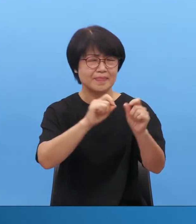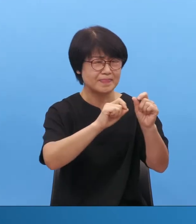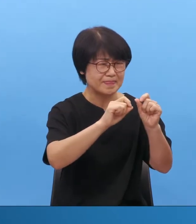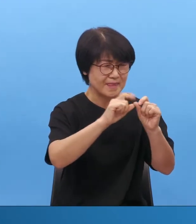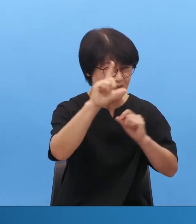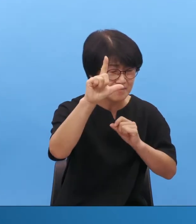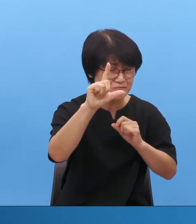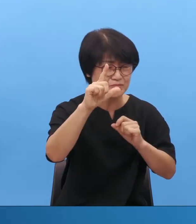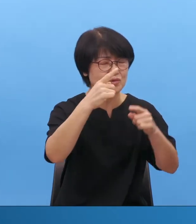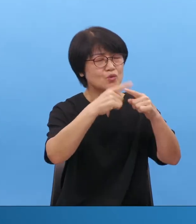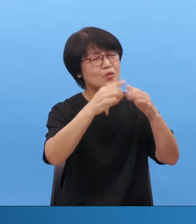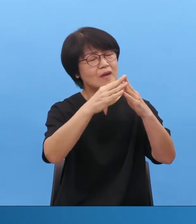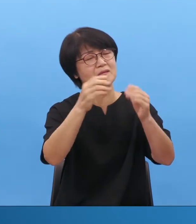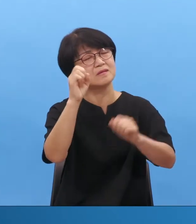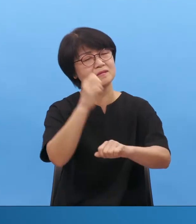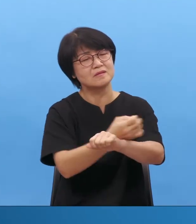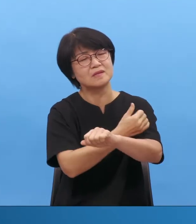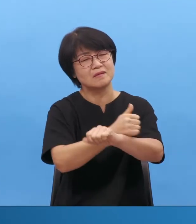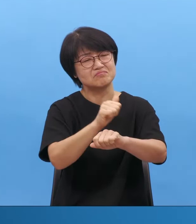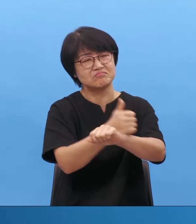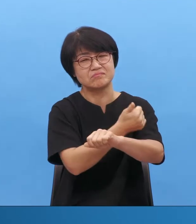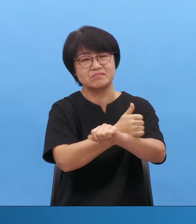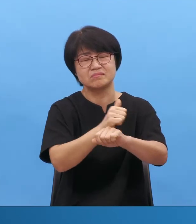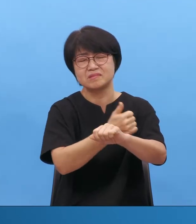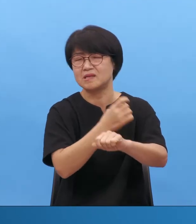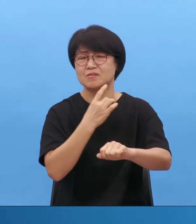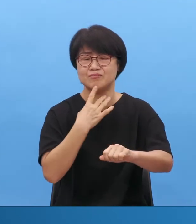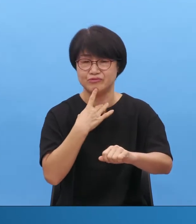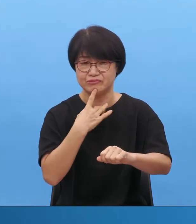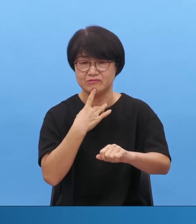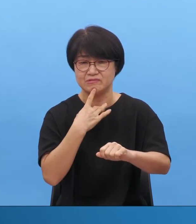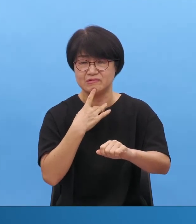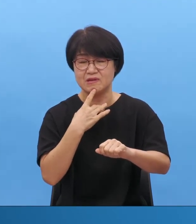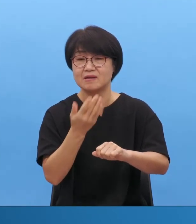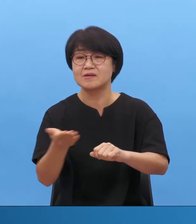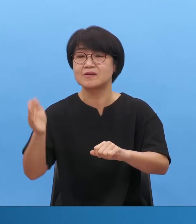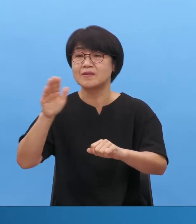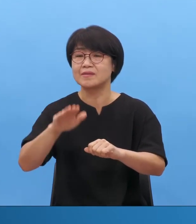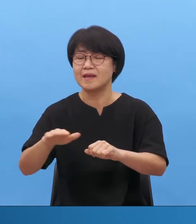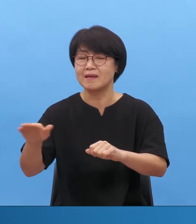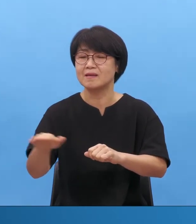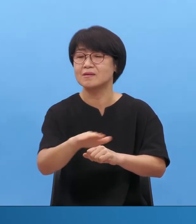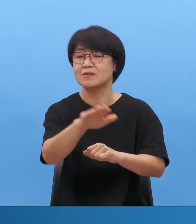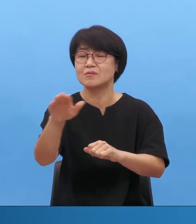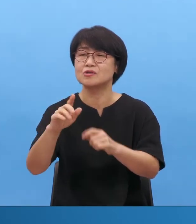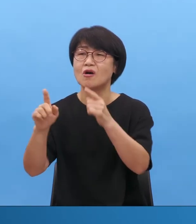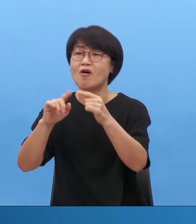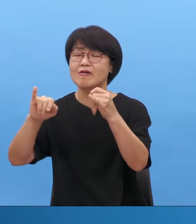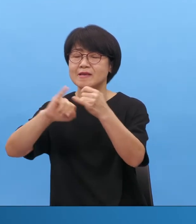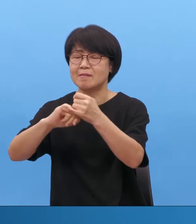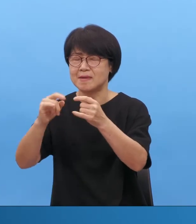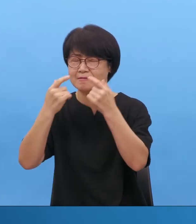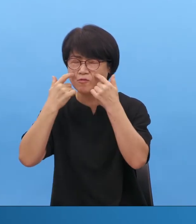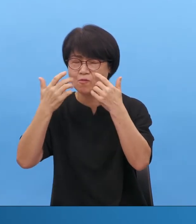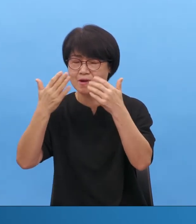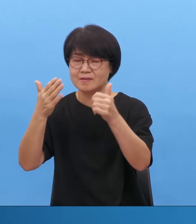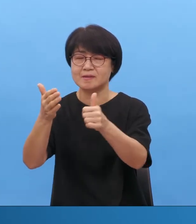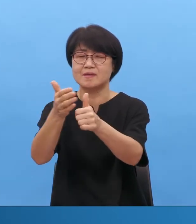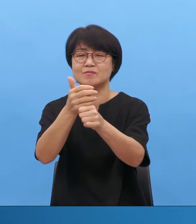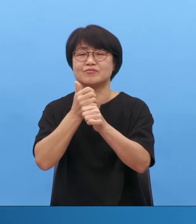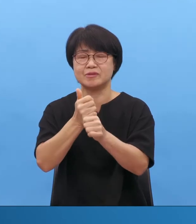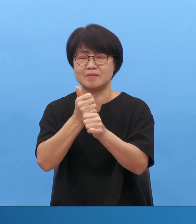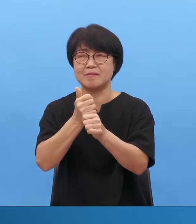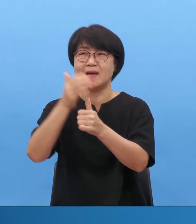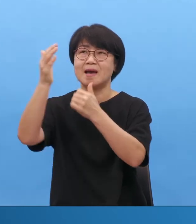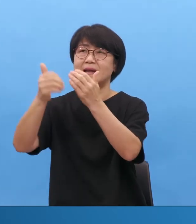many churches who do this. 그렇기 때문에 여러분은 언약만 잡으면 됩니다. 언약을 정확하게 잡아야 되죠. So all you have to do is simply hold on